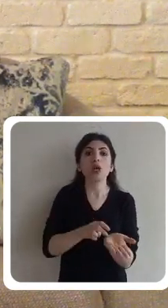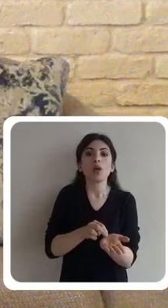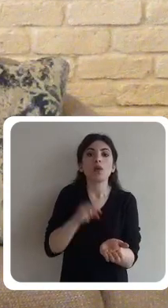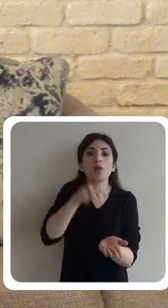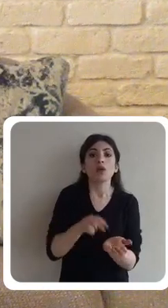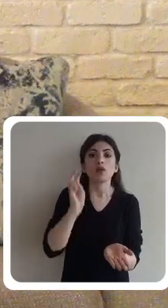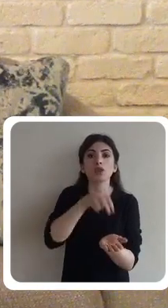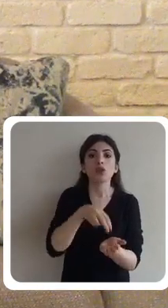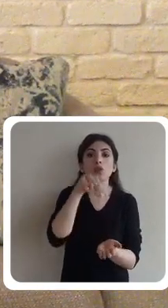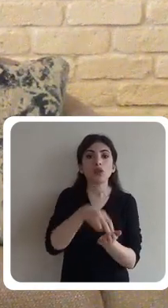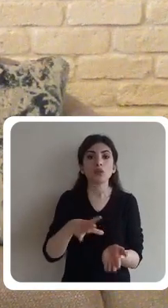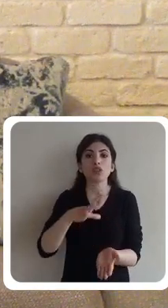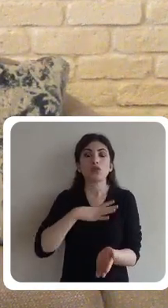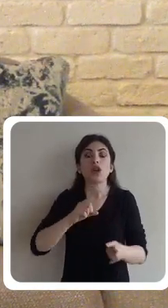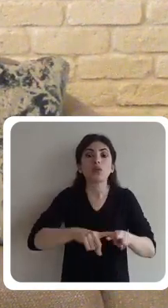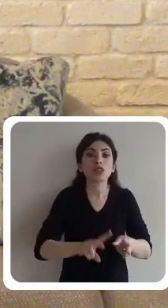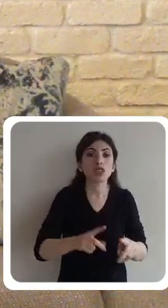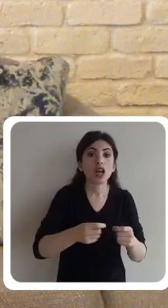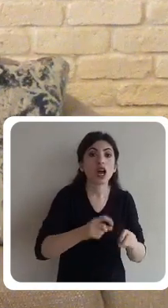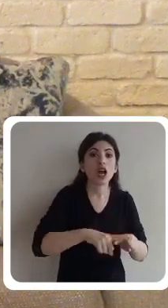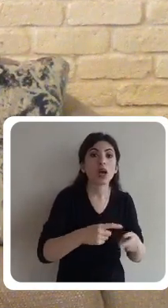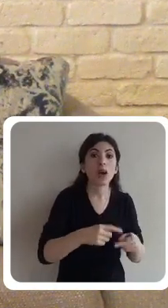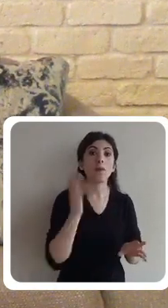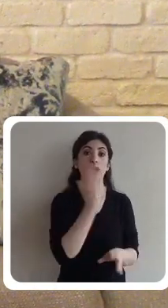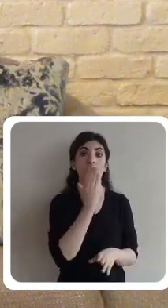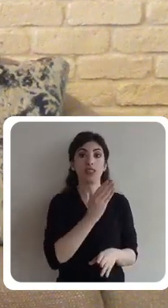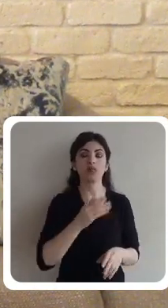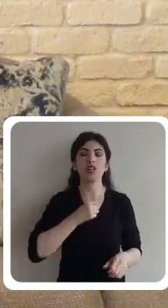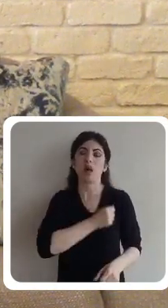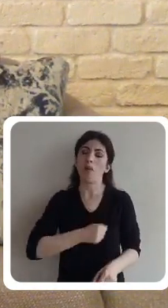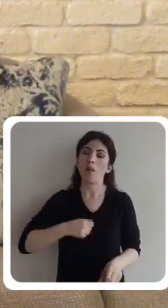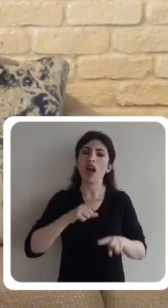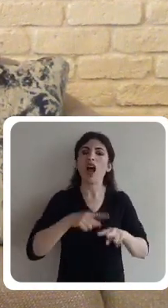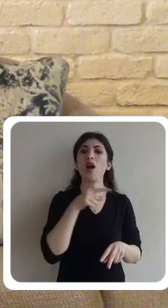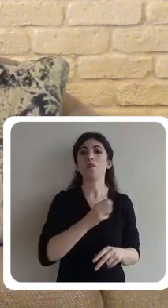Pirebek'i bir hoplamış, iki hoplamış, varmış ambara. Ambar çok sinirli.